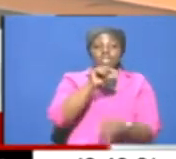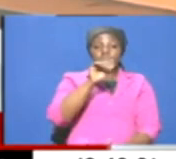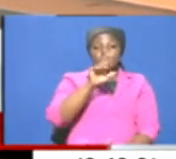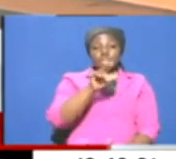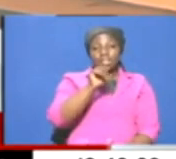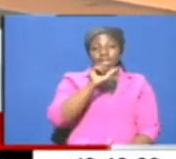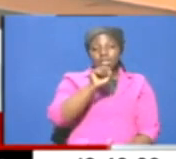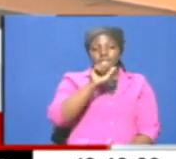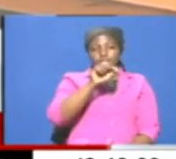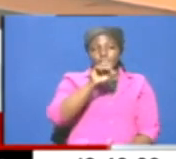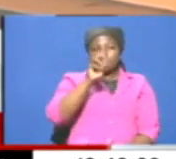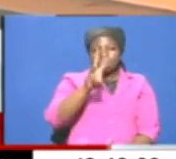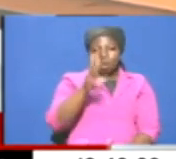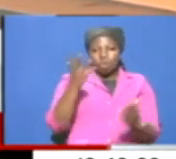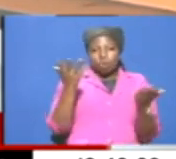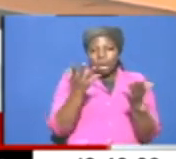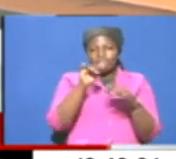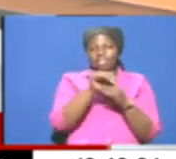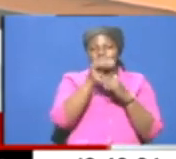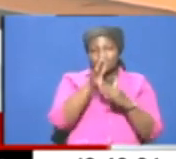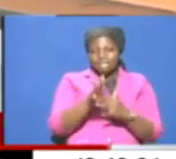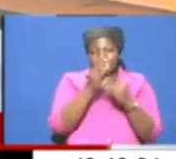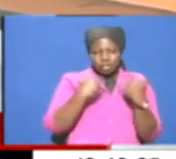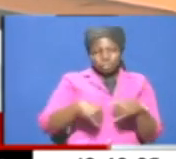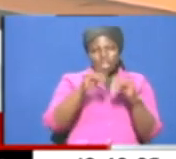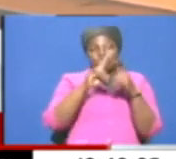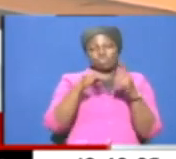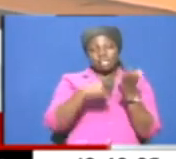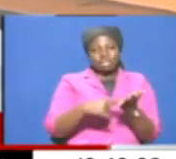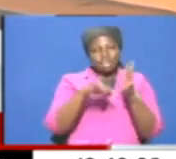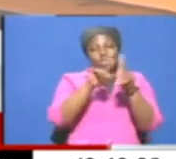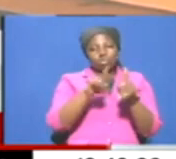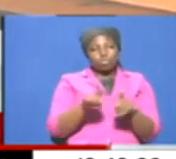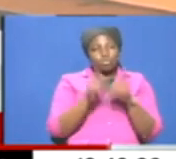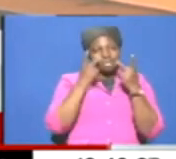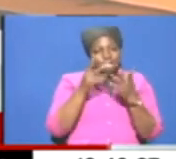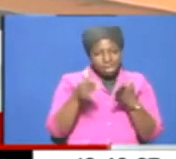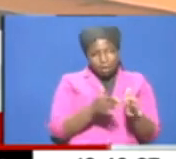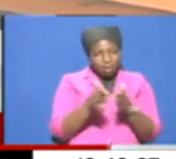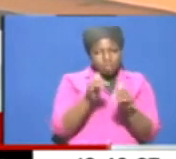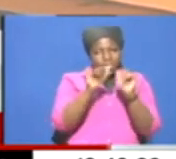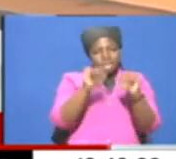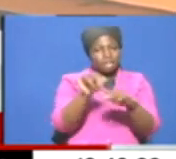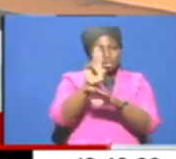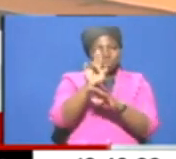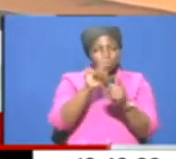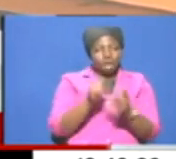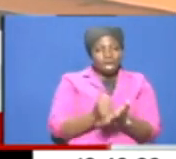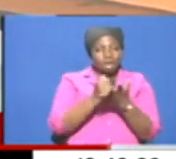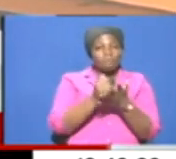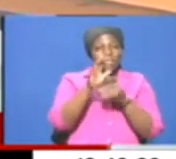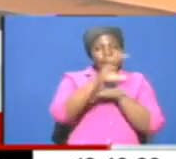Scotland, ambapo viongozi hawa wanajaribu kujadili na kuona mbinu ambayo wanaweza kutumia kusaidia mataifa ambayo